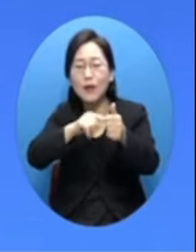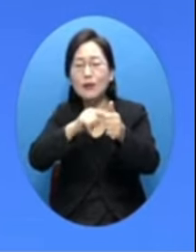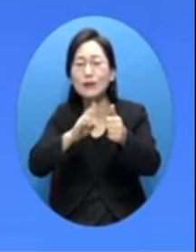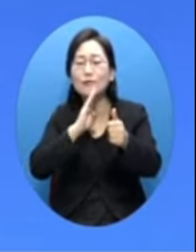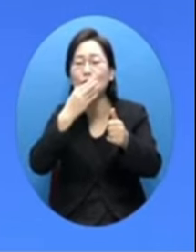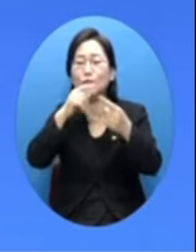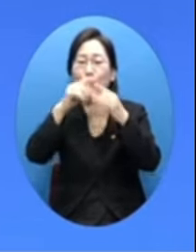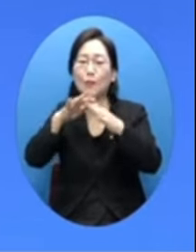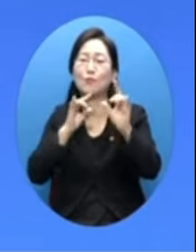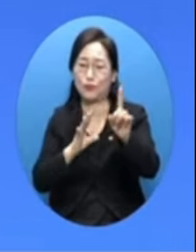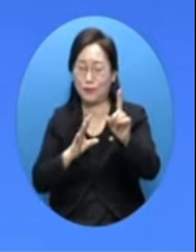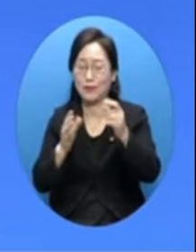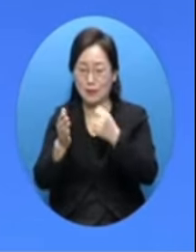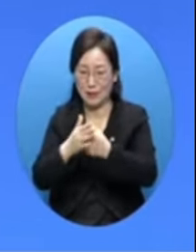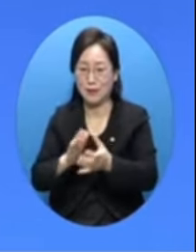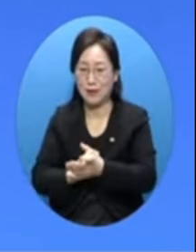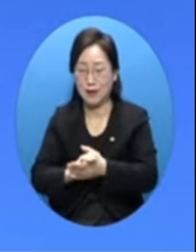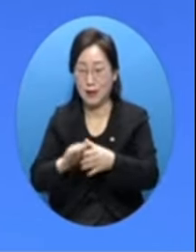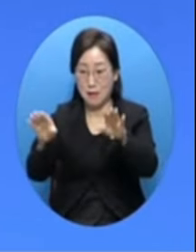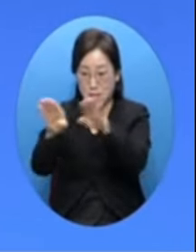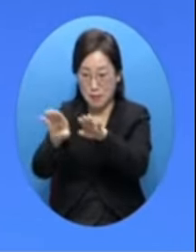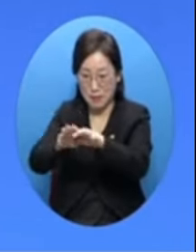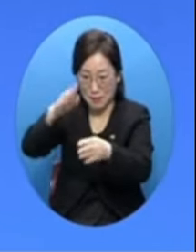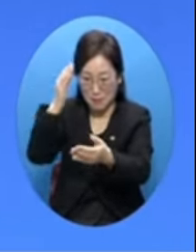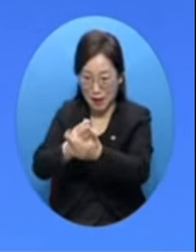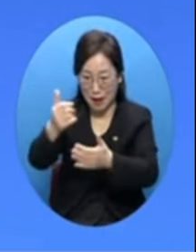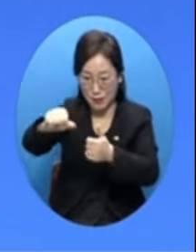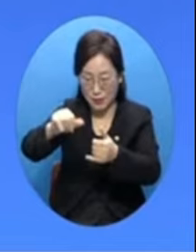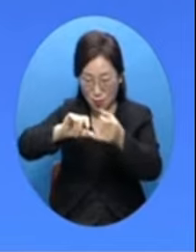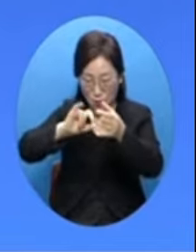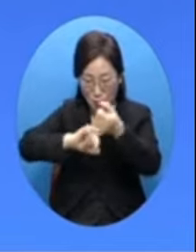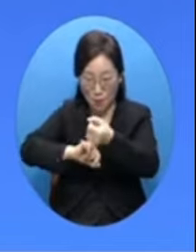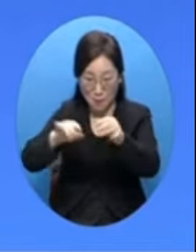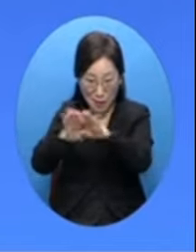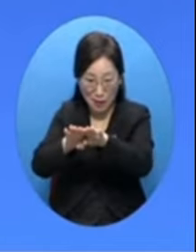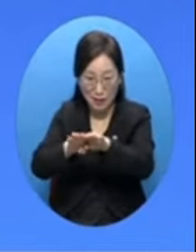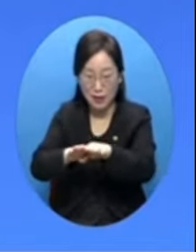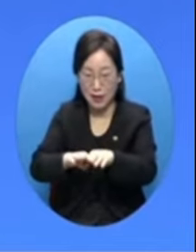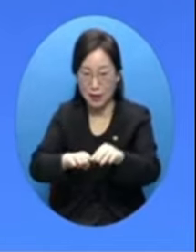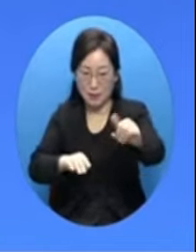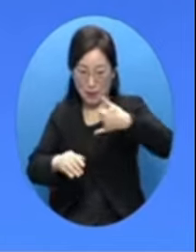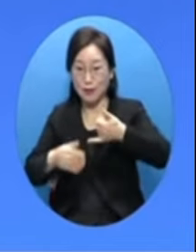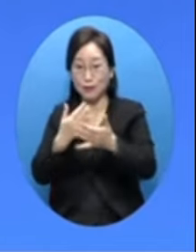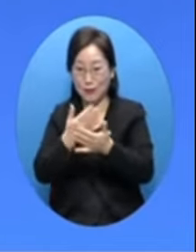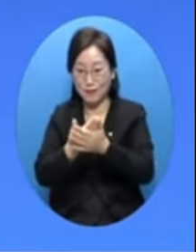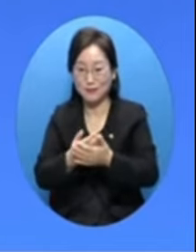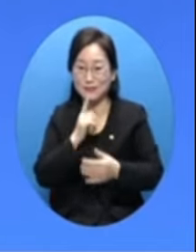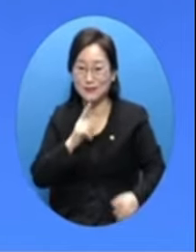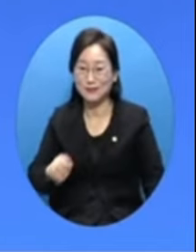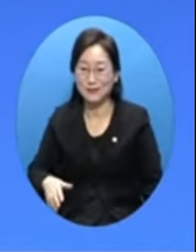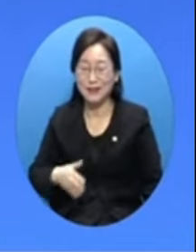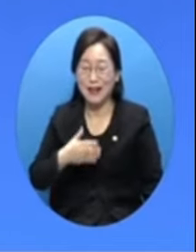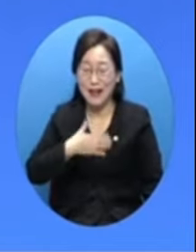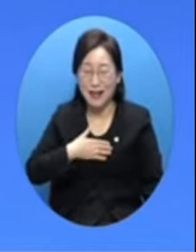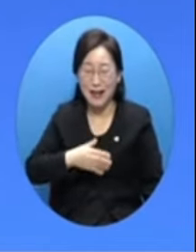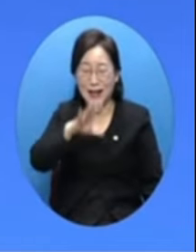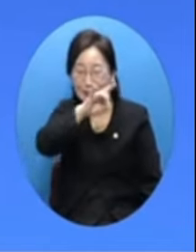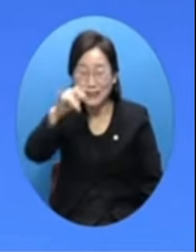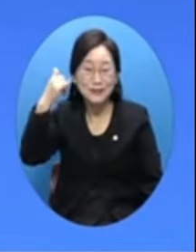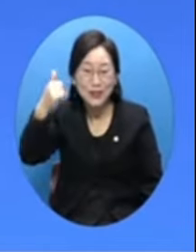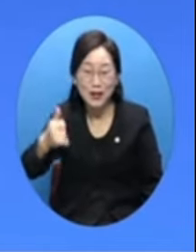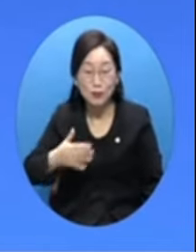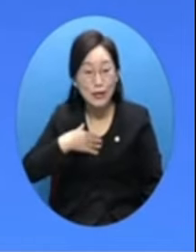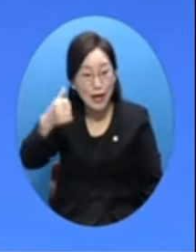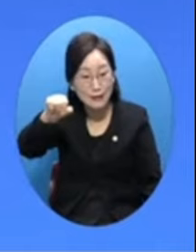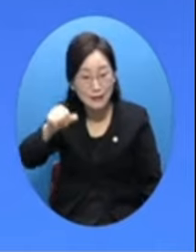나오고 나한테 빠지면 보고해 주세요 그래 가지고 가끔씩 전화하세요 제 아들